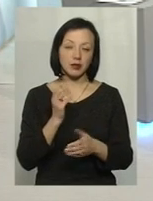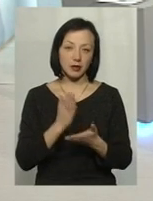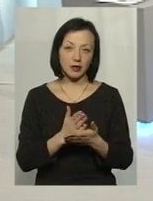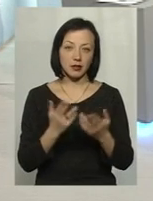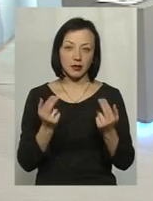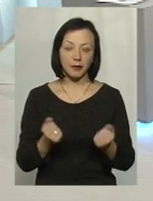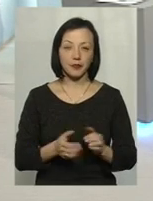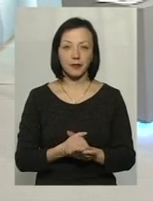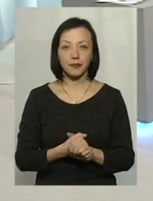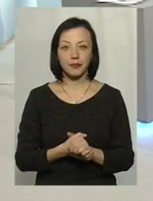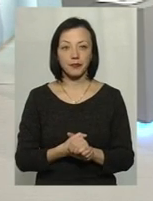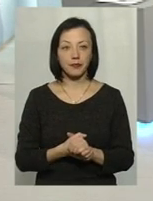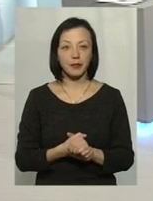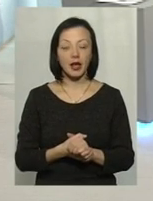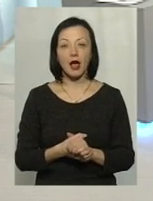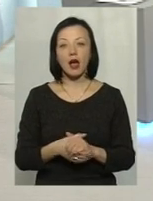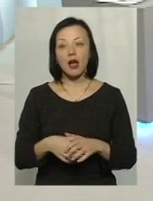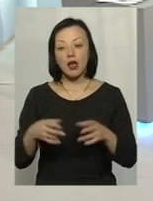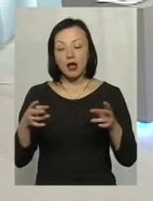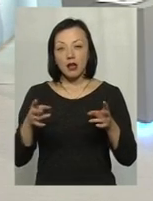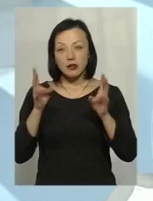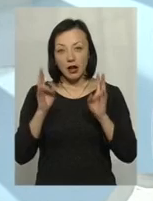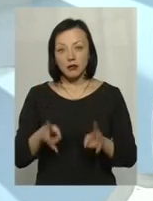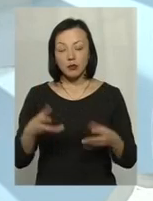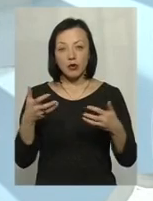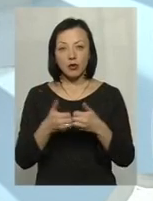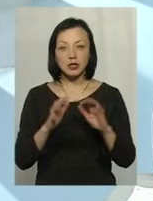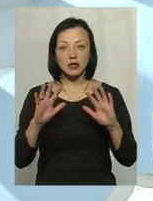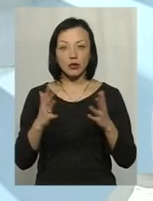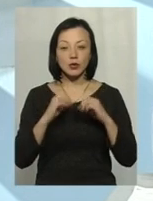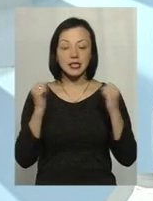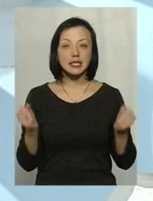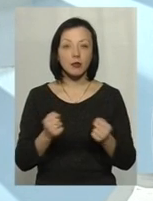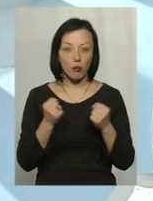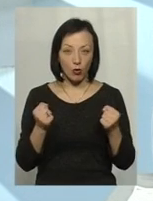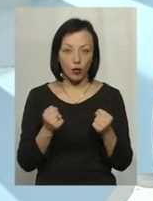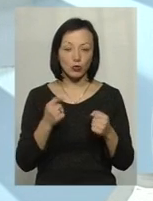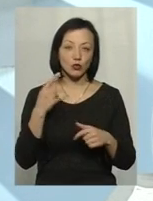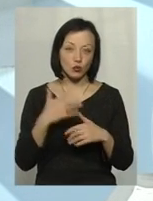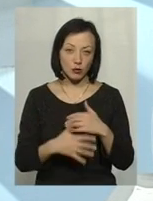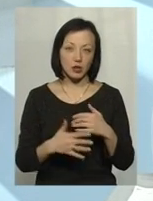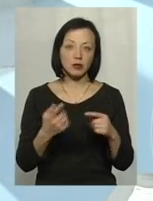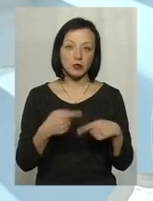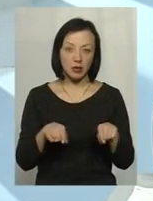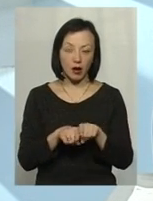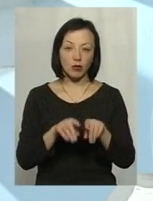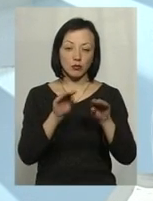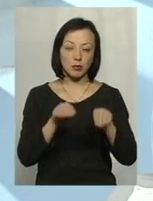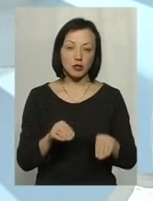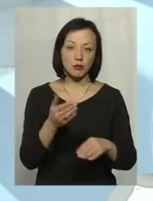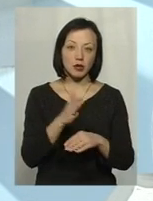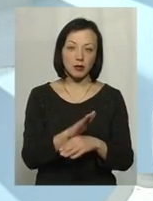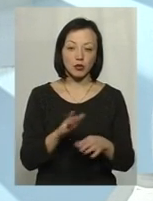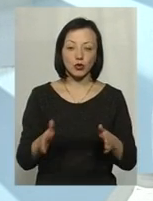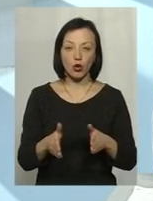Так. Ті дорожньо-транспортні пригоди, які стаються зимою, зрозуміло, що ми також пишемо приписи, тому